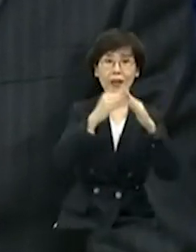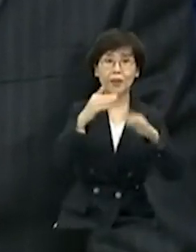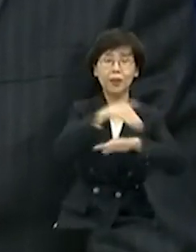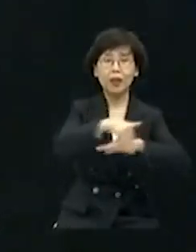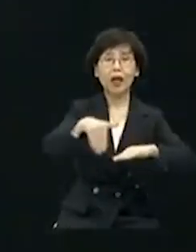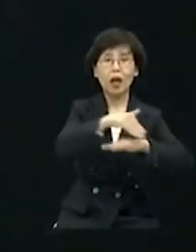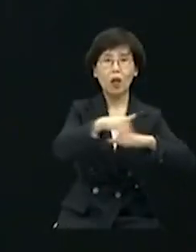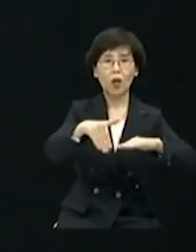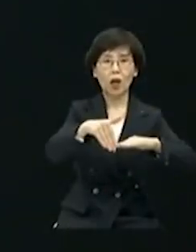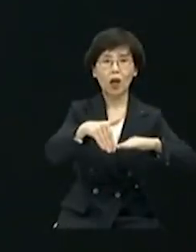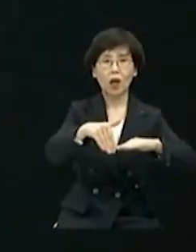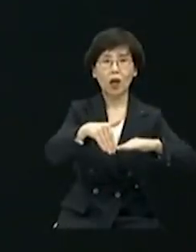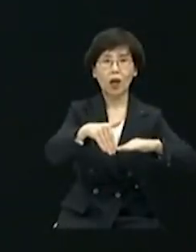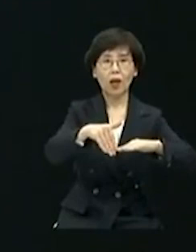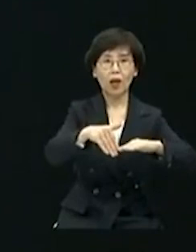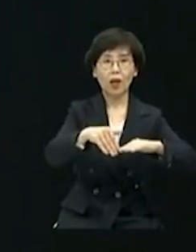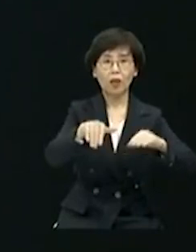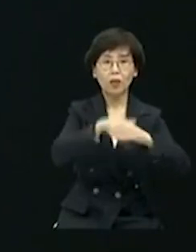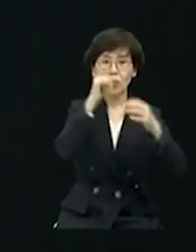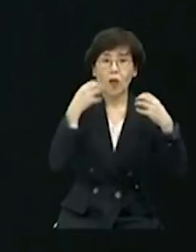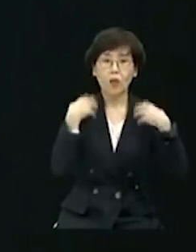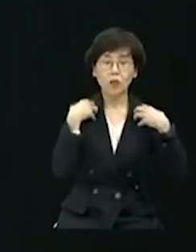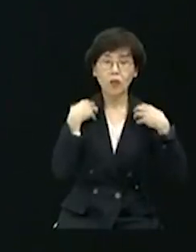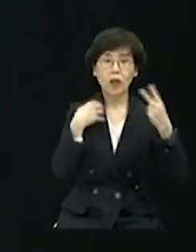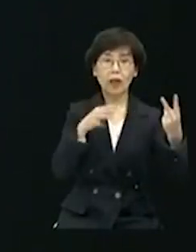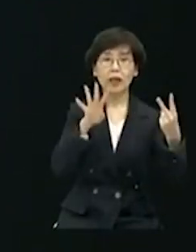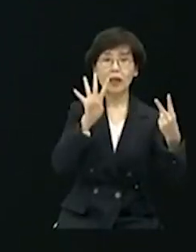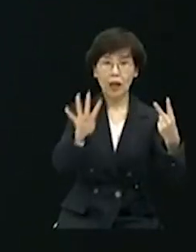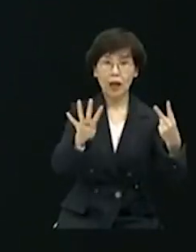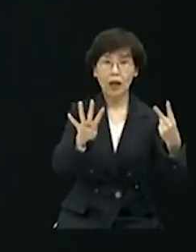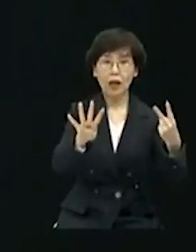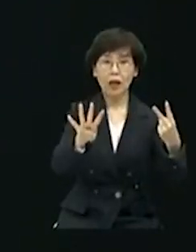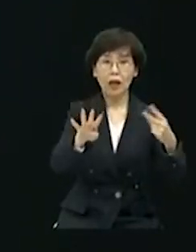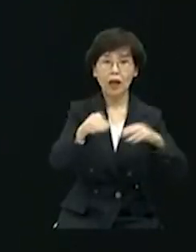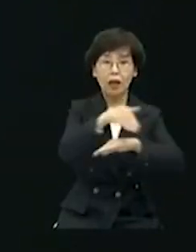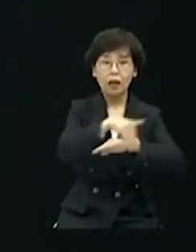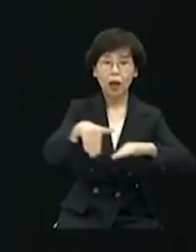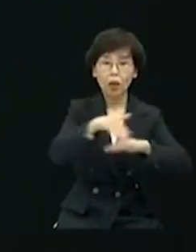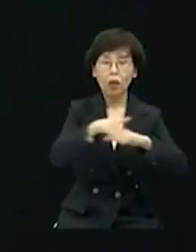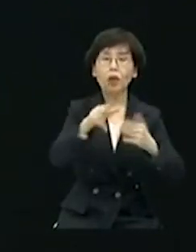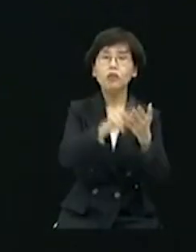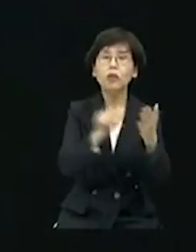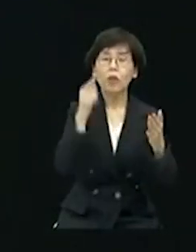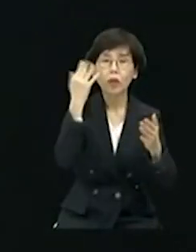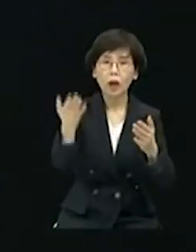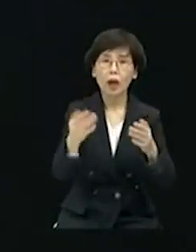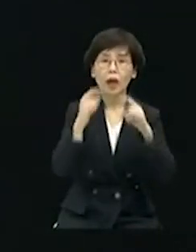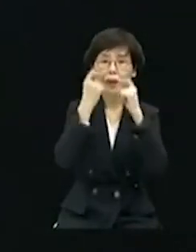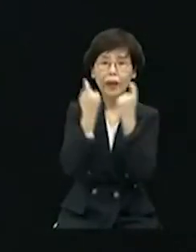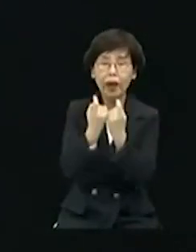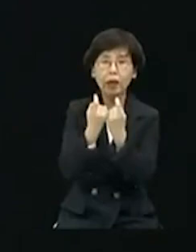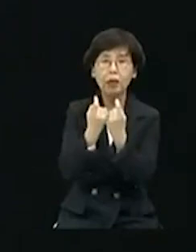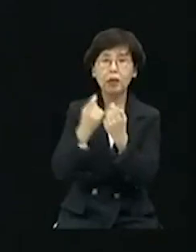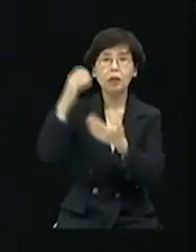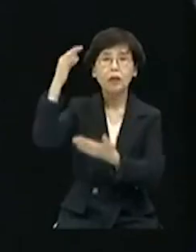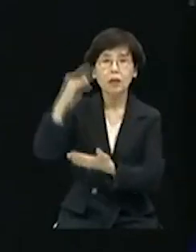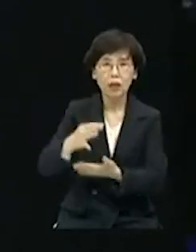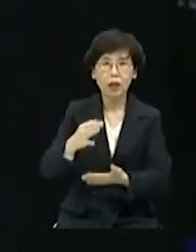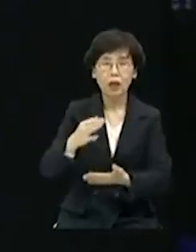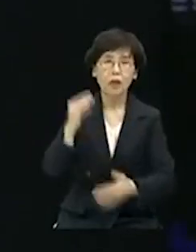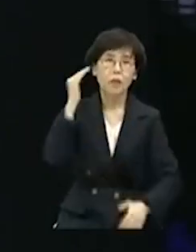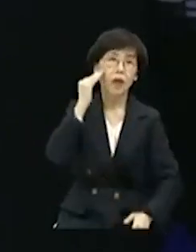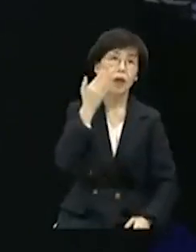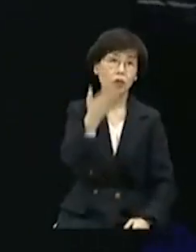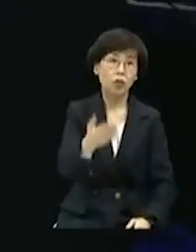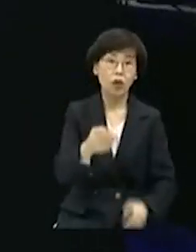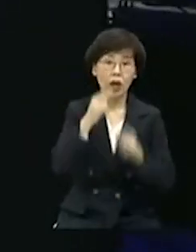대책의 핵심이 문제가 뭡니까? 사유재산권을 제한하는 것 아니었습니까? 결국은 민간이 협조해야지 이거 제대로 되겠다고 한